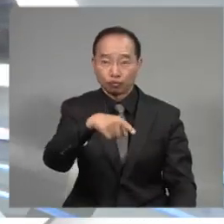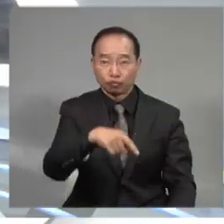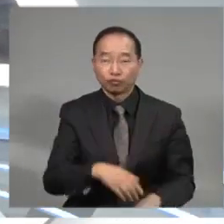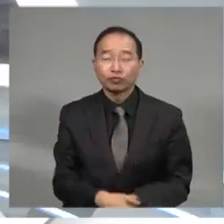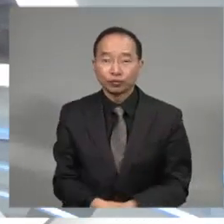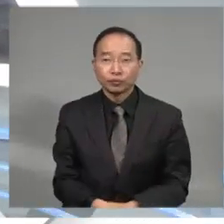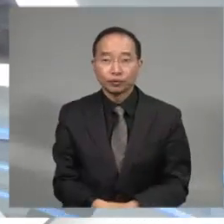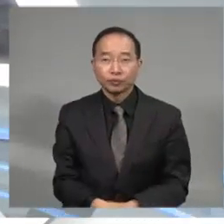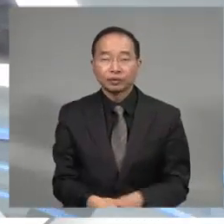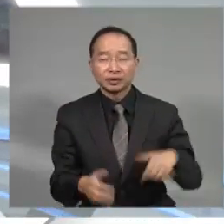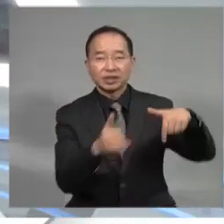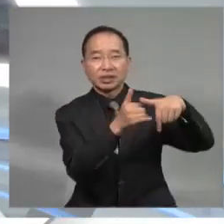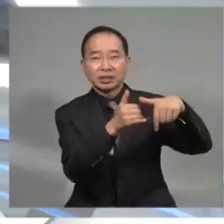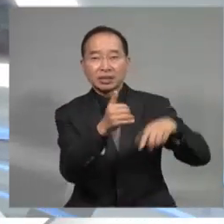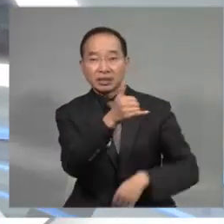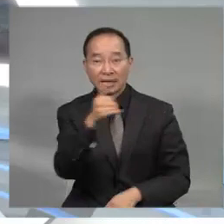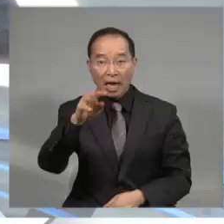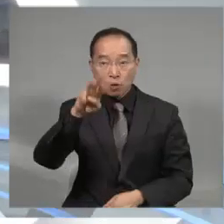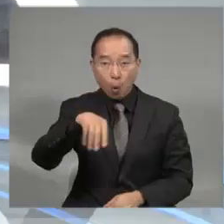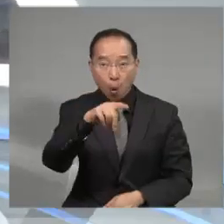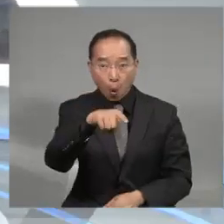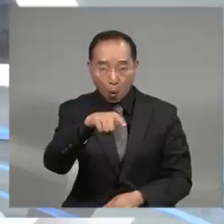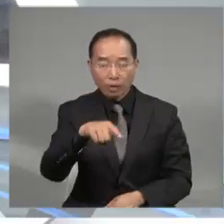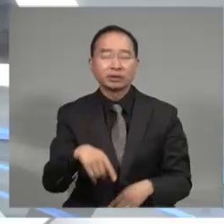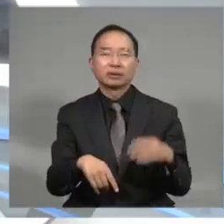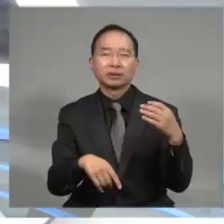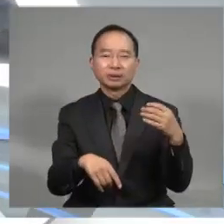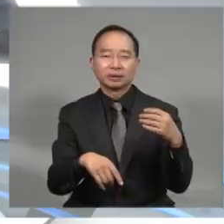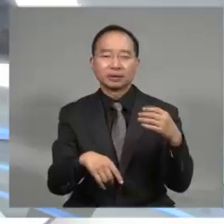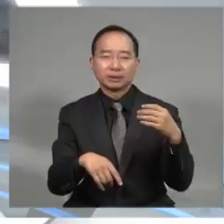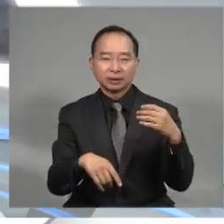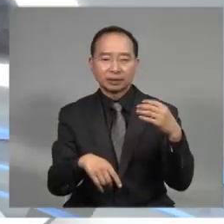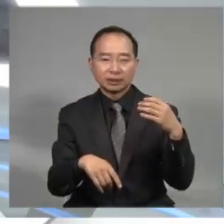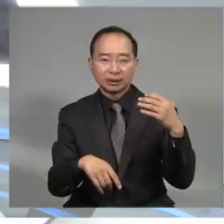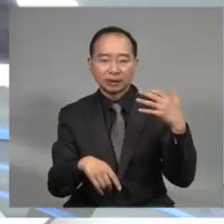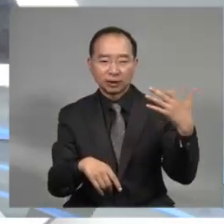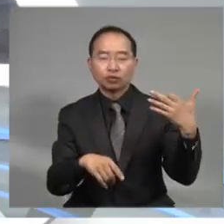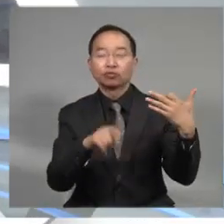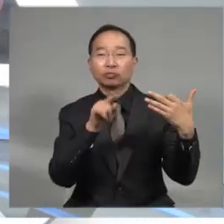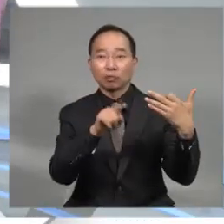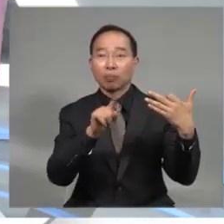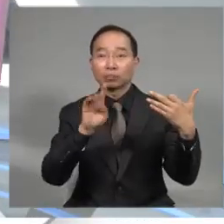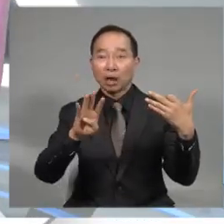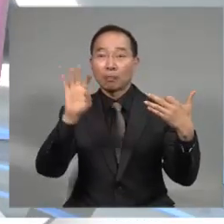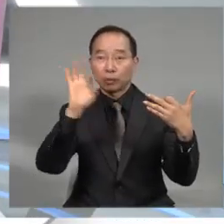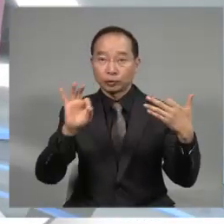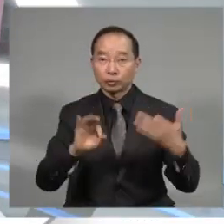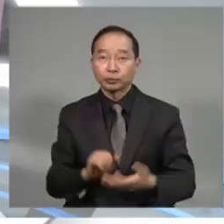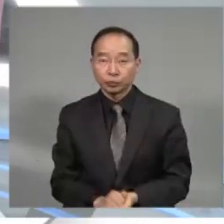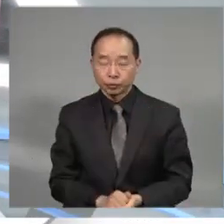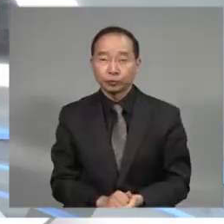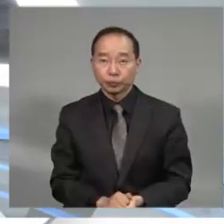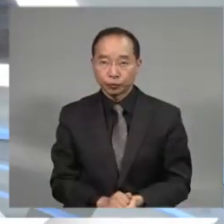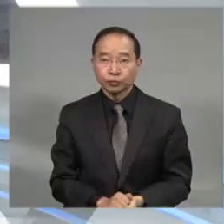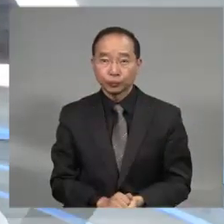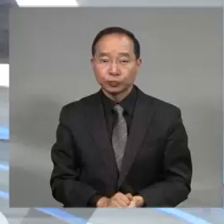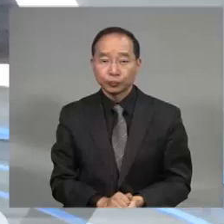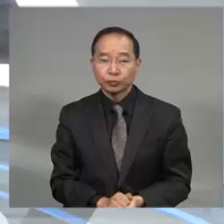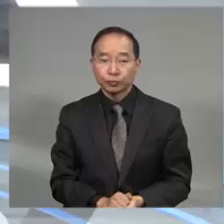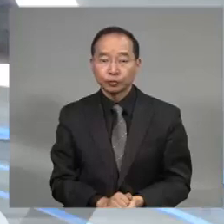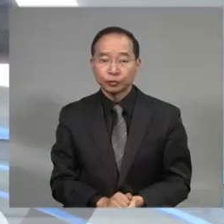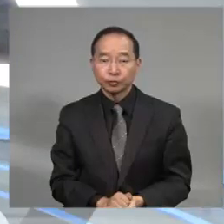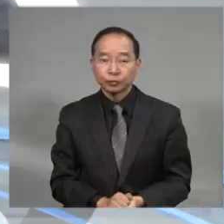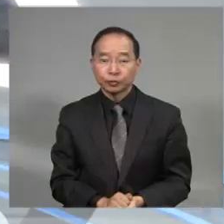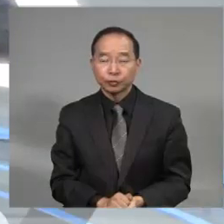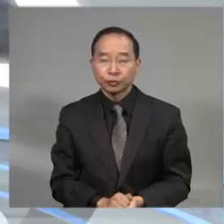네, 다음 세종특별자치시 19.4%를 기록하고 있습니다. 최고는 네, 역시 세종으로 네, 동일합니다.